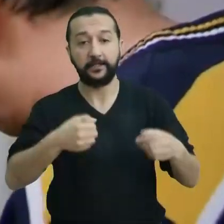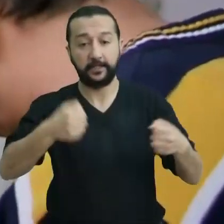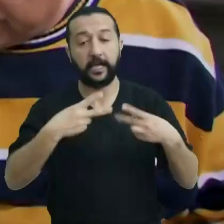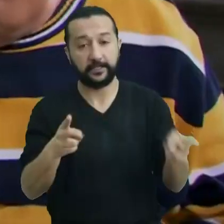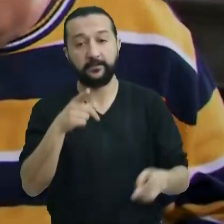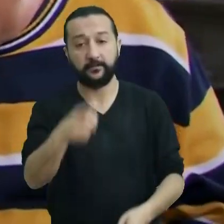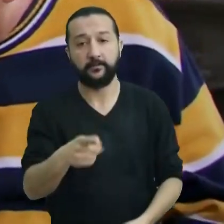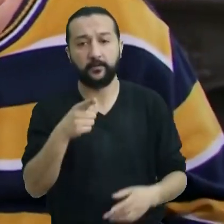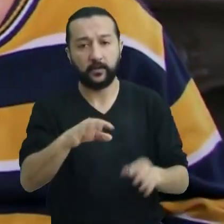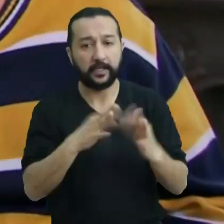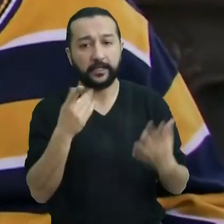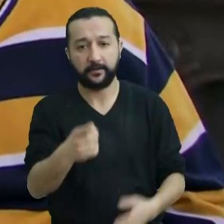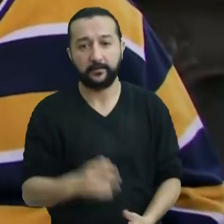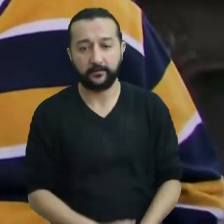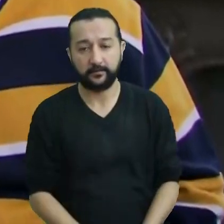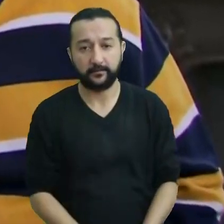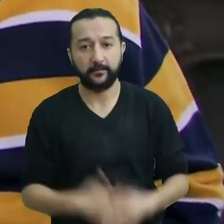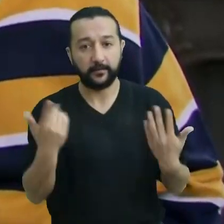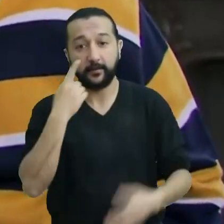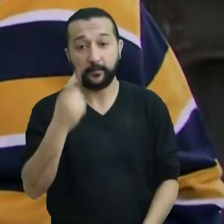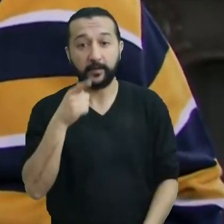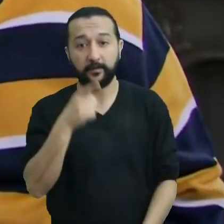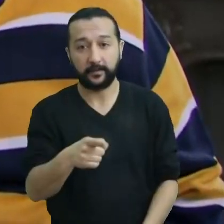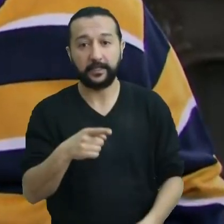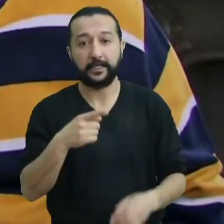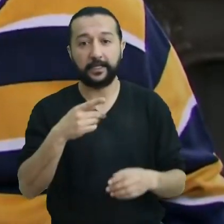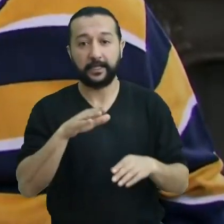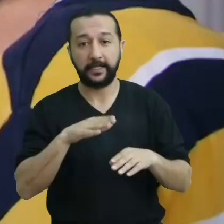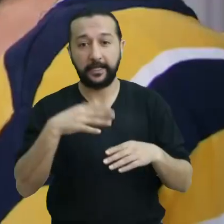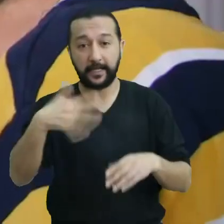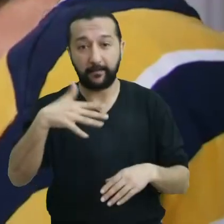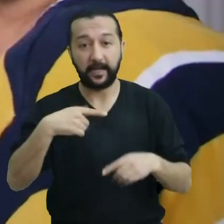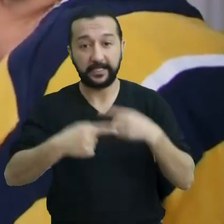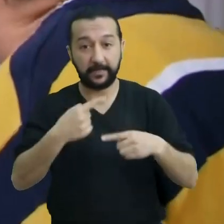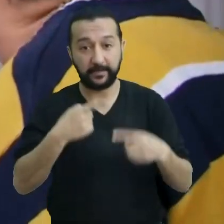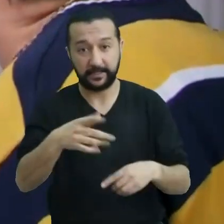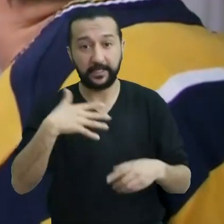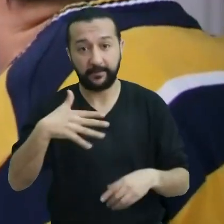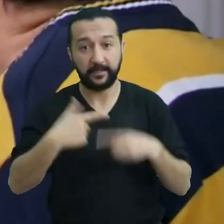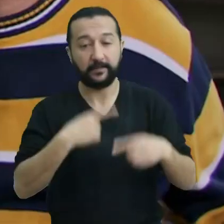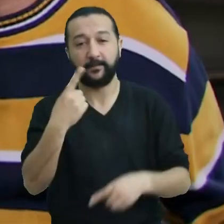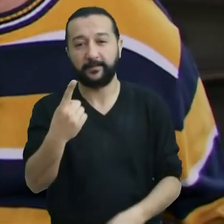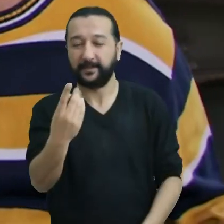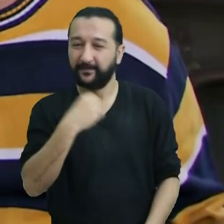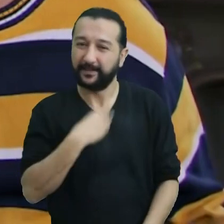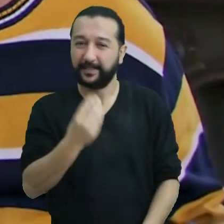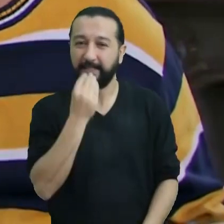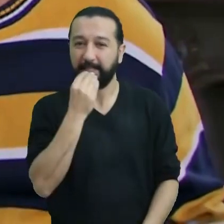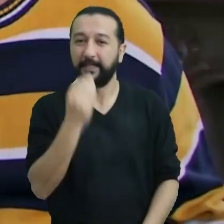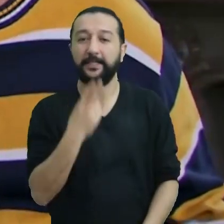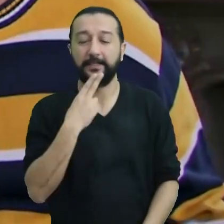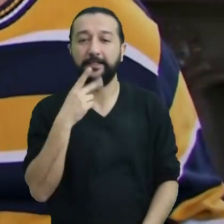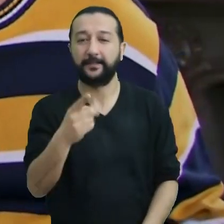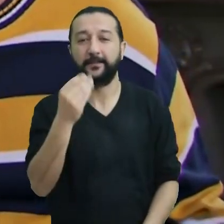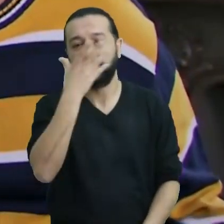poşeti. O ne? Anam. Yaprak sarması. He yaprak kız, sarması. Bir iki tane ver de yiyeyim